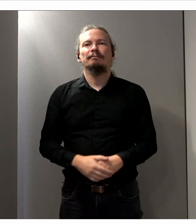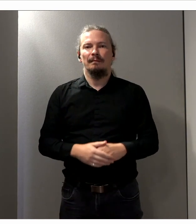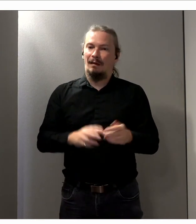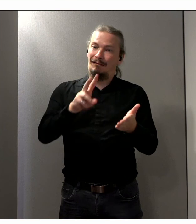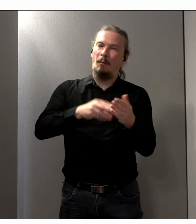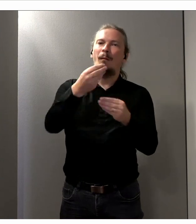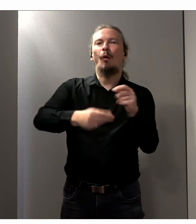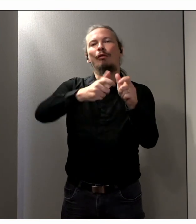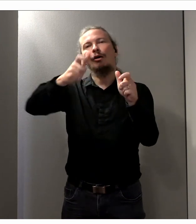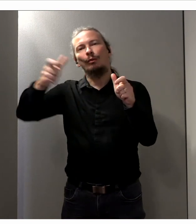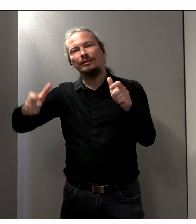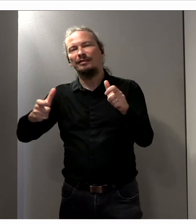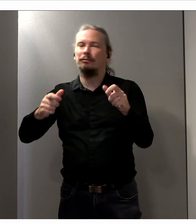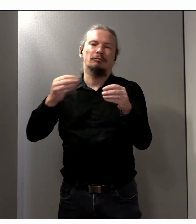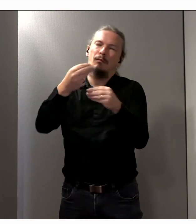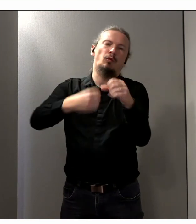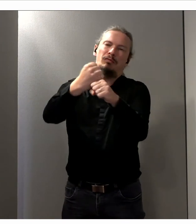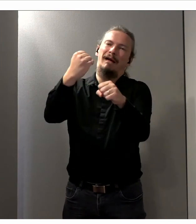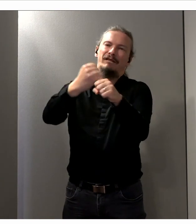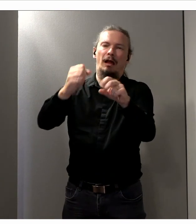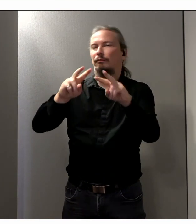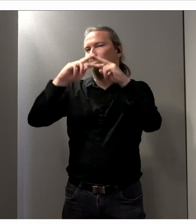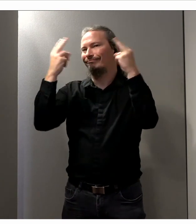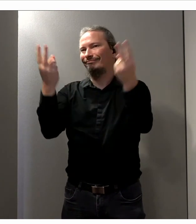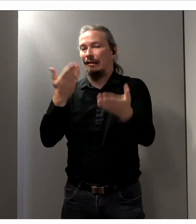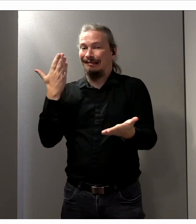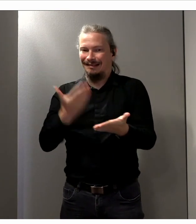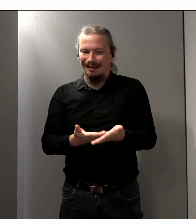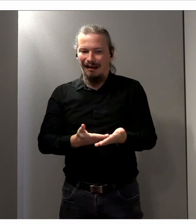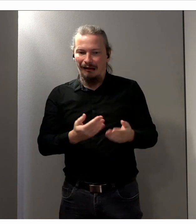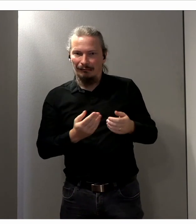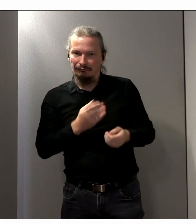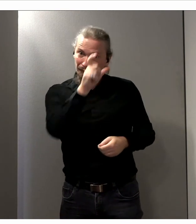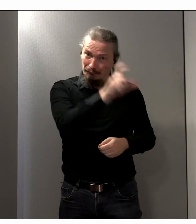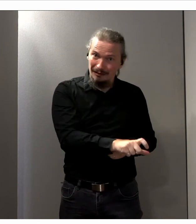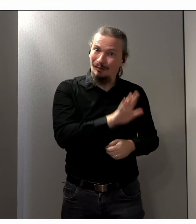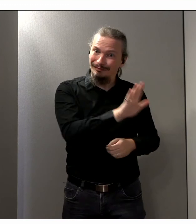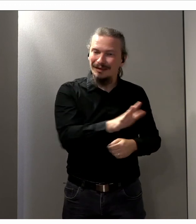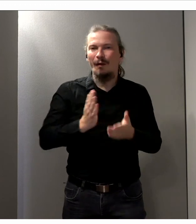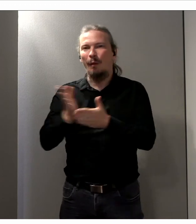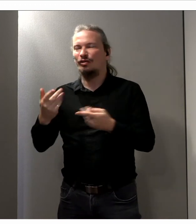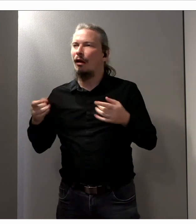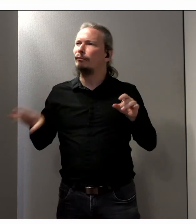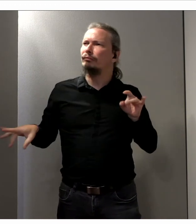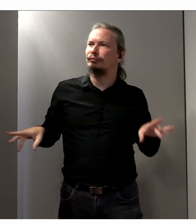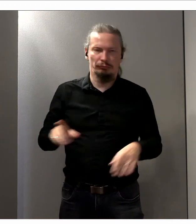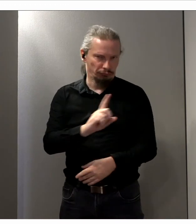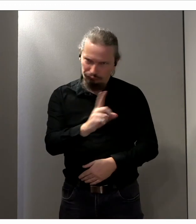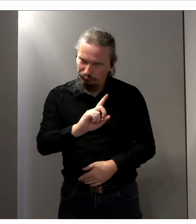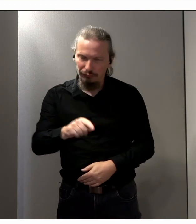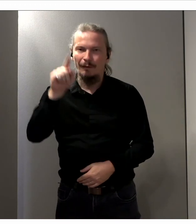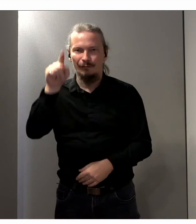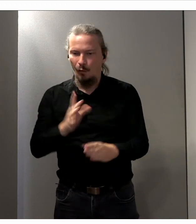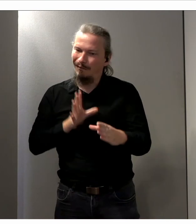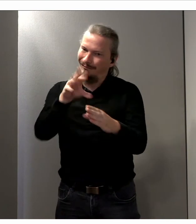de l'entreprise et du travail en général ne peut s'intéresser à ce genre de projets et de personnes que dans la mesure où ils apportent une